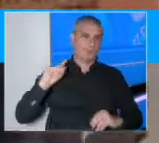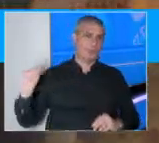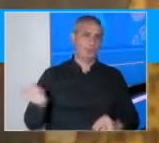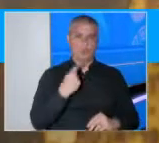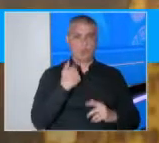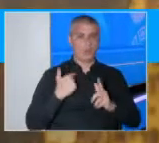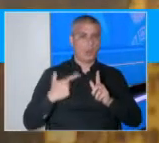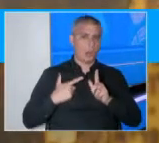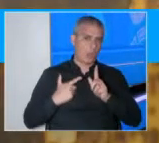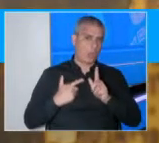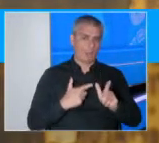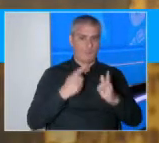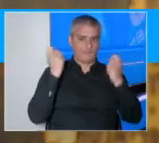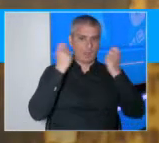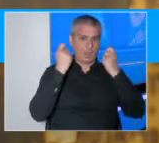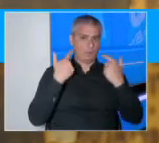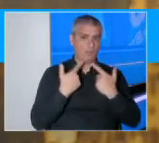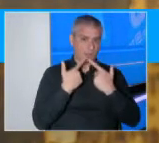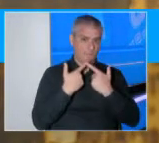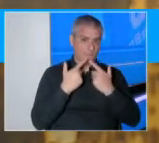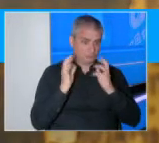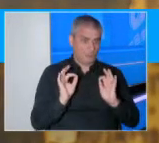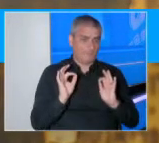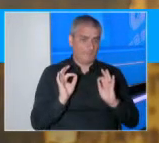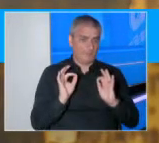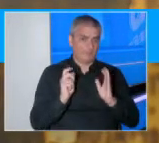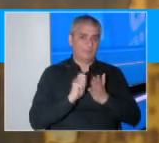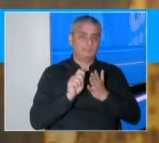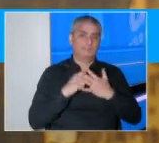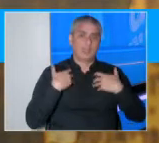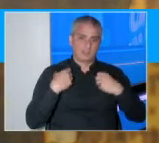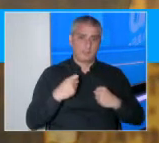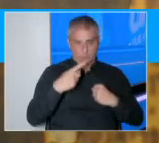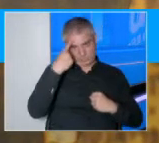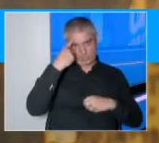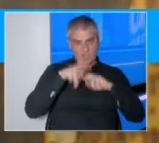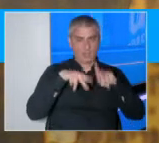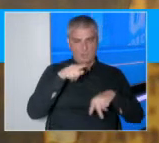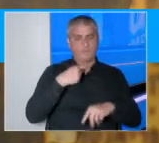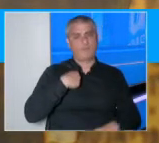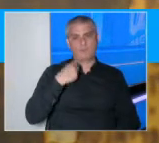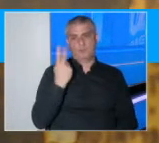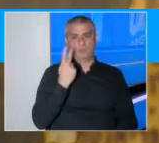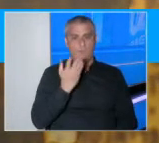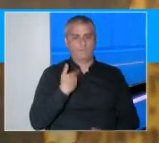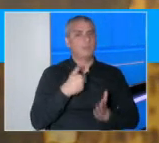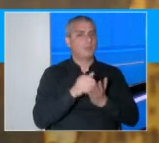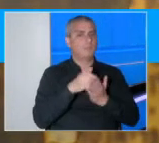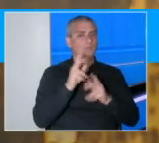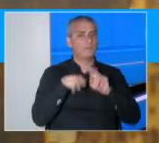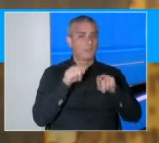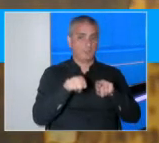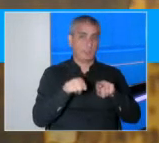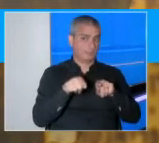אותם לוחמים, הלומי הקרב, שבאמת משרד הביטחון ידע לטפל, ואנחנו כאמור נמשיך ונעסוק